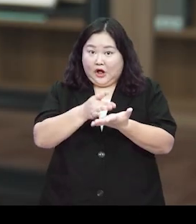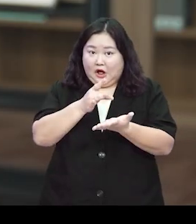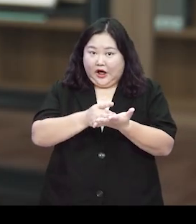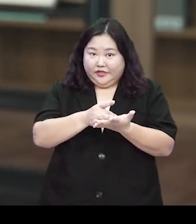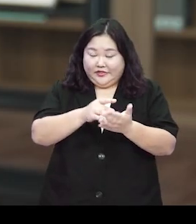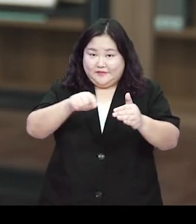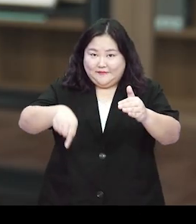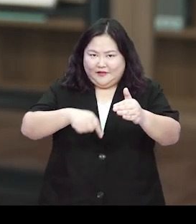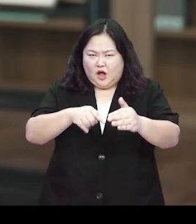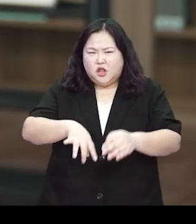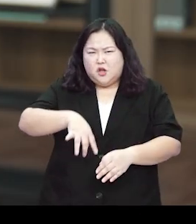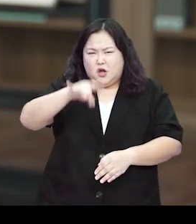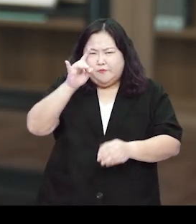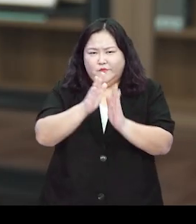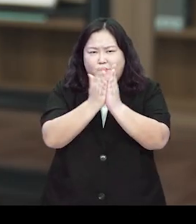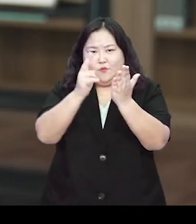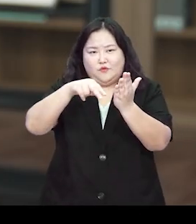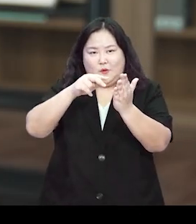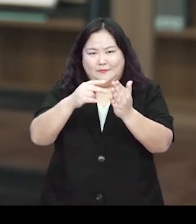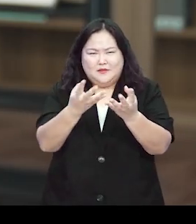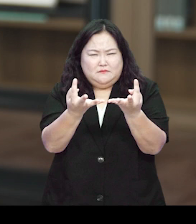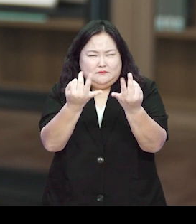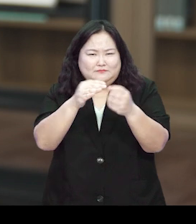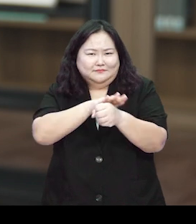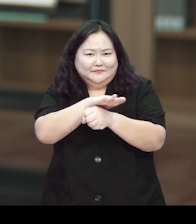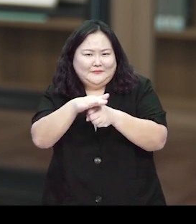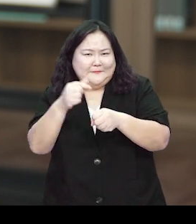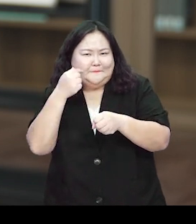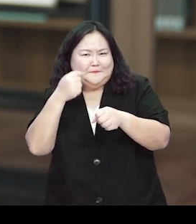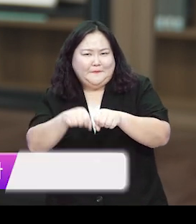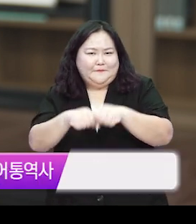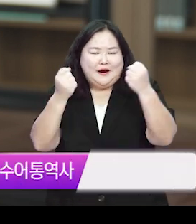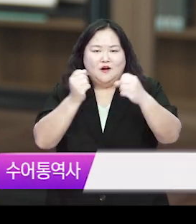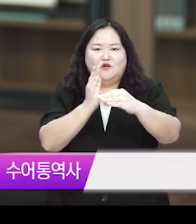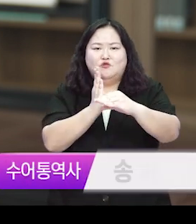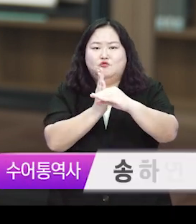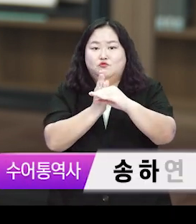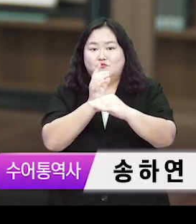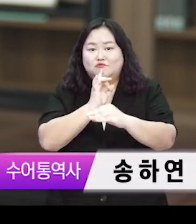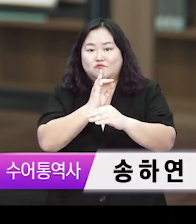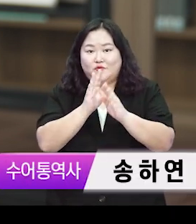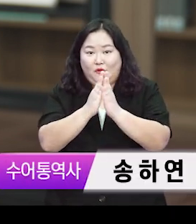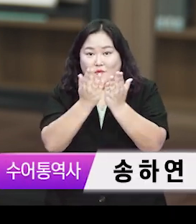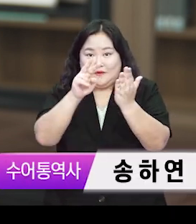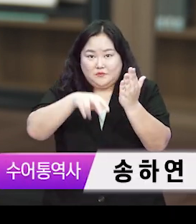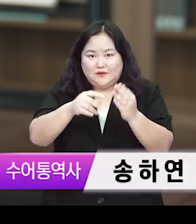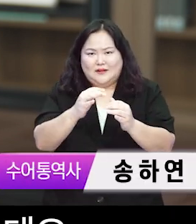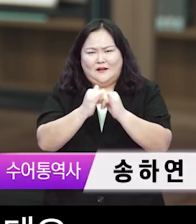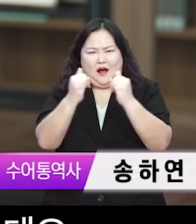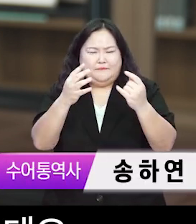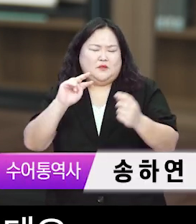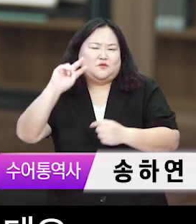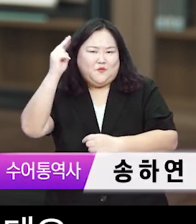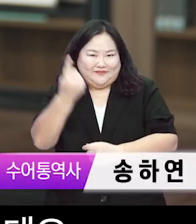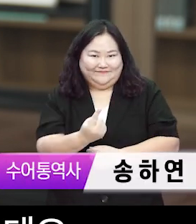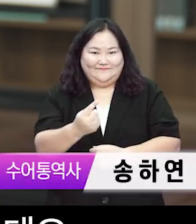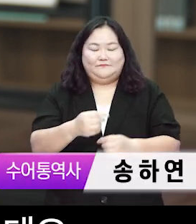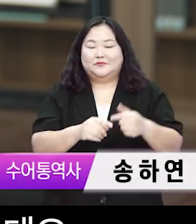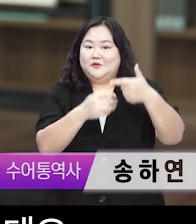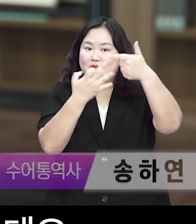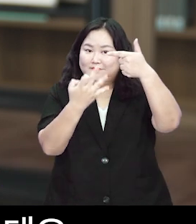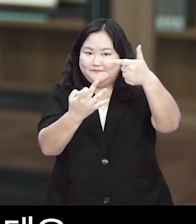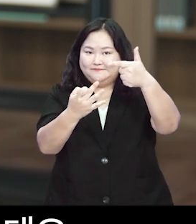천안시 최초의 도서관이자 많은 사랑을 받았던 중앙도서관이 시민의 품으로 돌아왔습니다 지난 14일